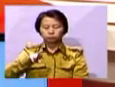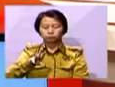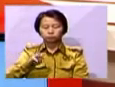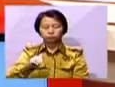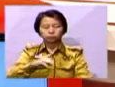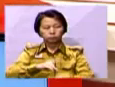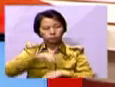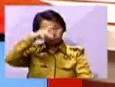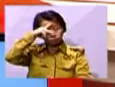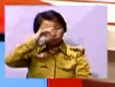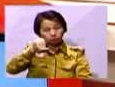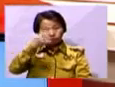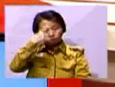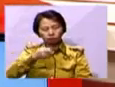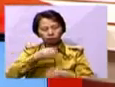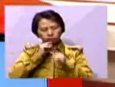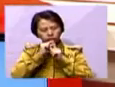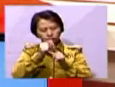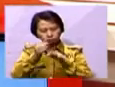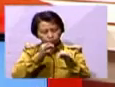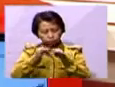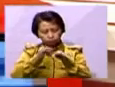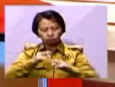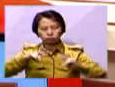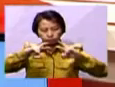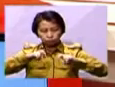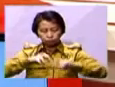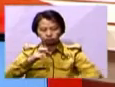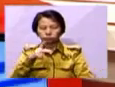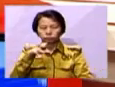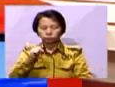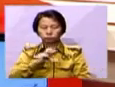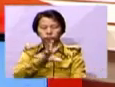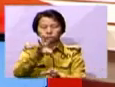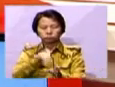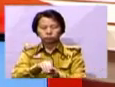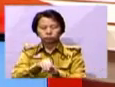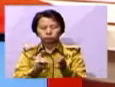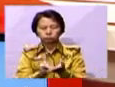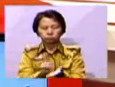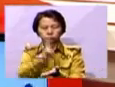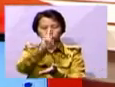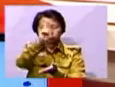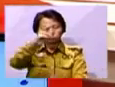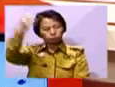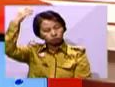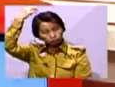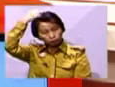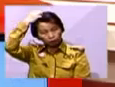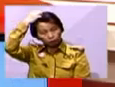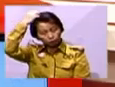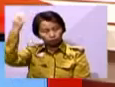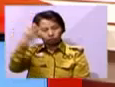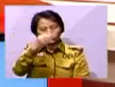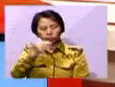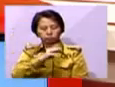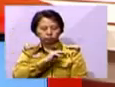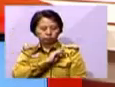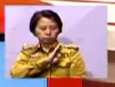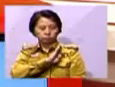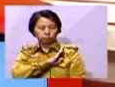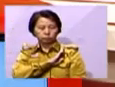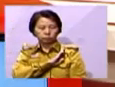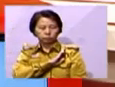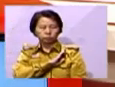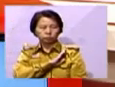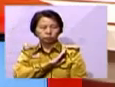di Putrajaya bagi memberi kenyataan berhubung siasatan kes membabitkan Universiti Selangor UNISEL dan Menteri Besar